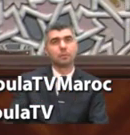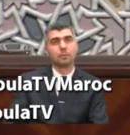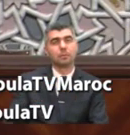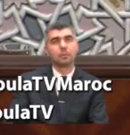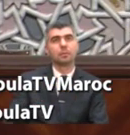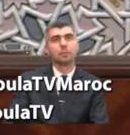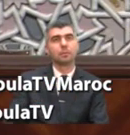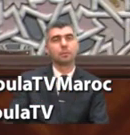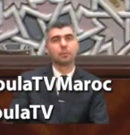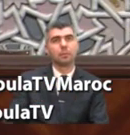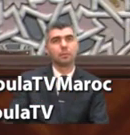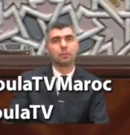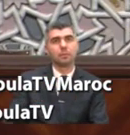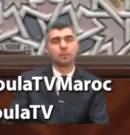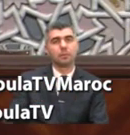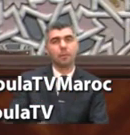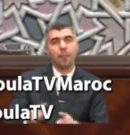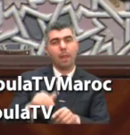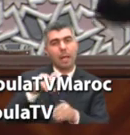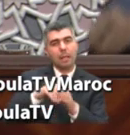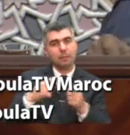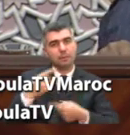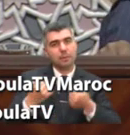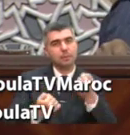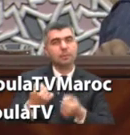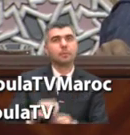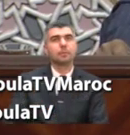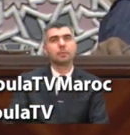تفضلوا السيد النائب من فريق الاصاله والمعاصره.